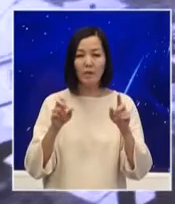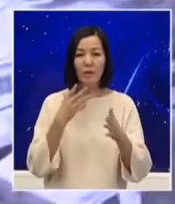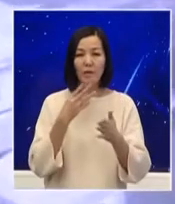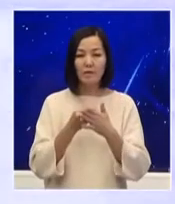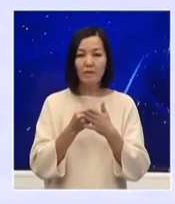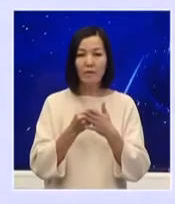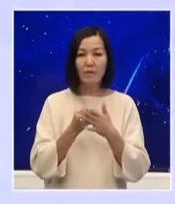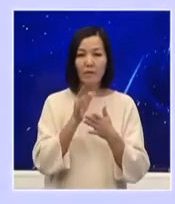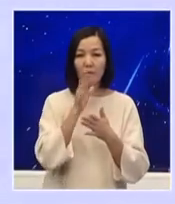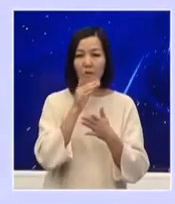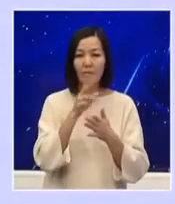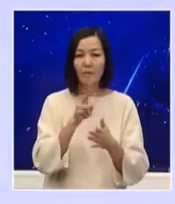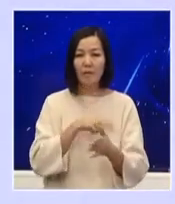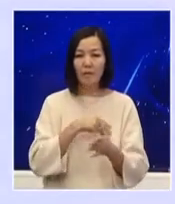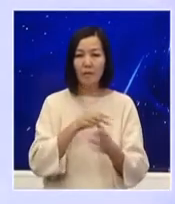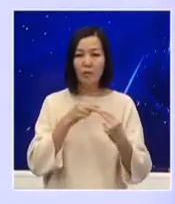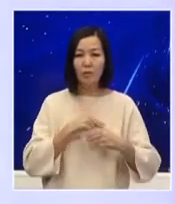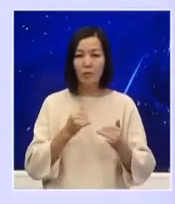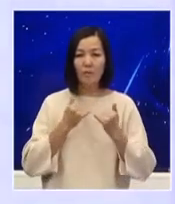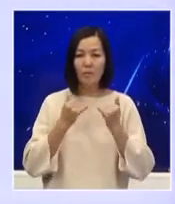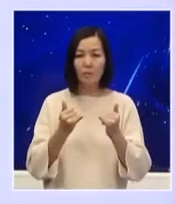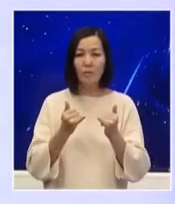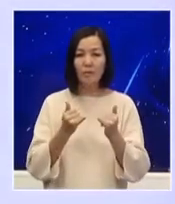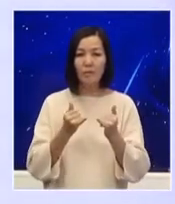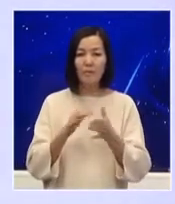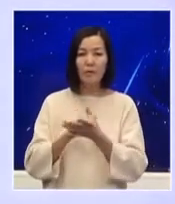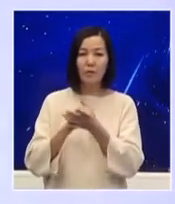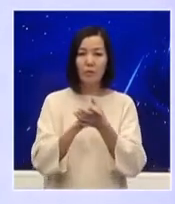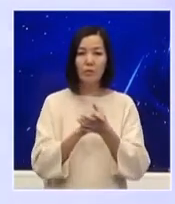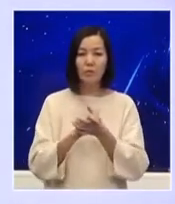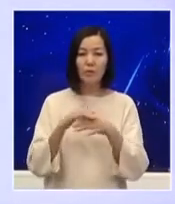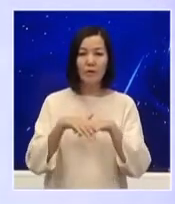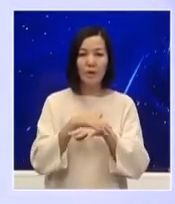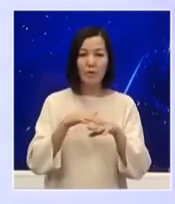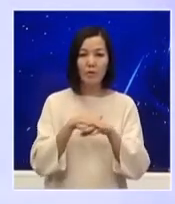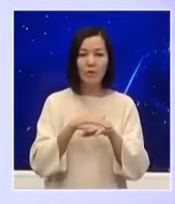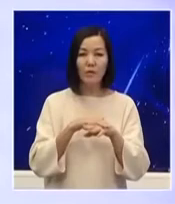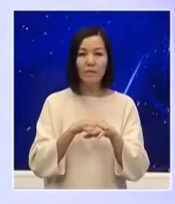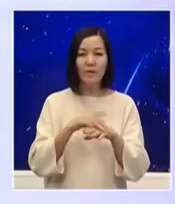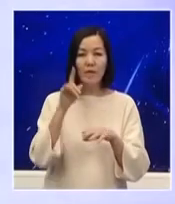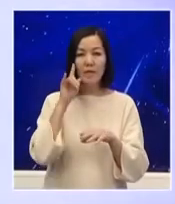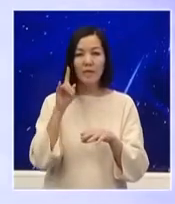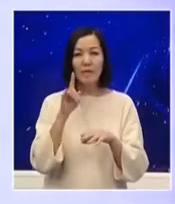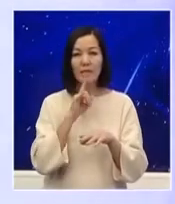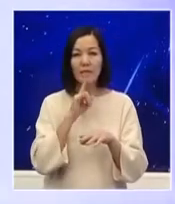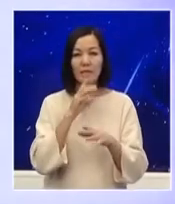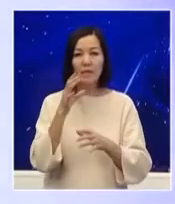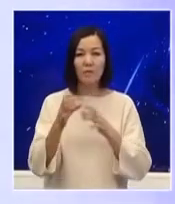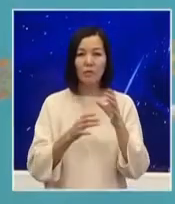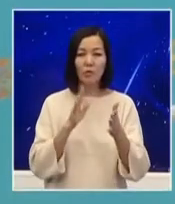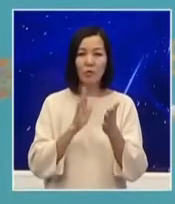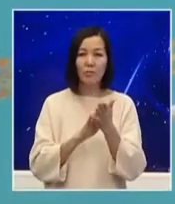время он удостоился медали за трудовую доблесть, ордена дружбы народов, являлся лауреатом советских, казахстанских и ряда международных